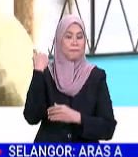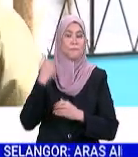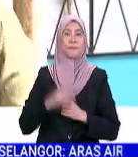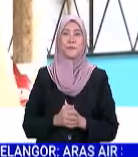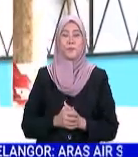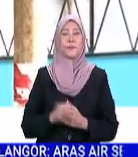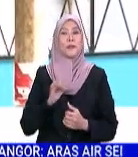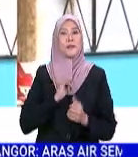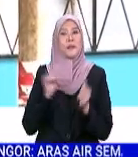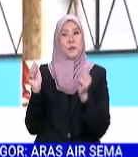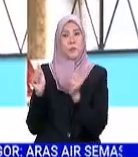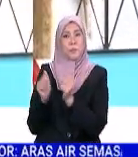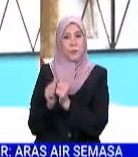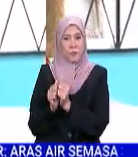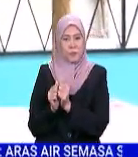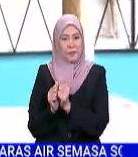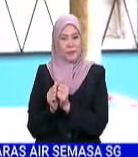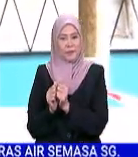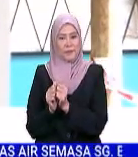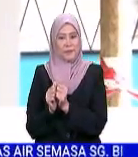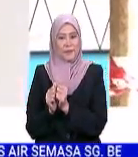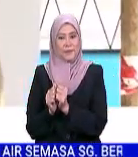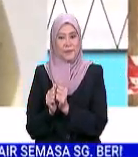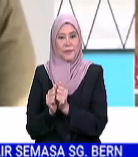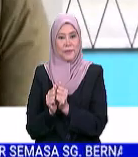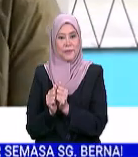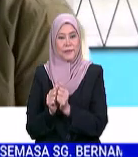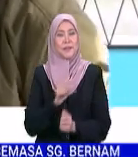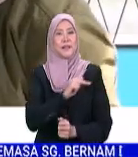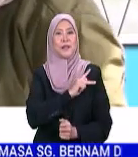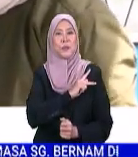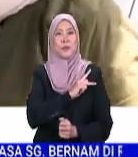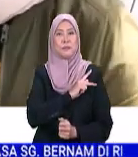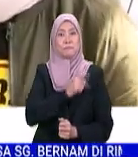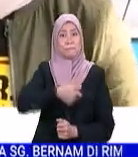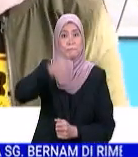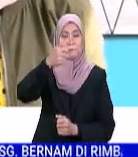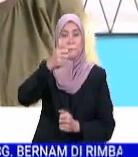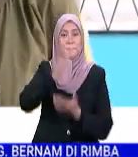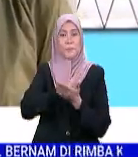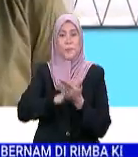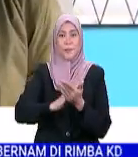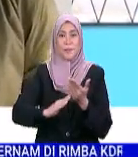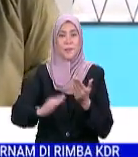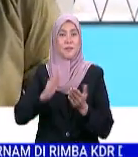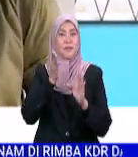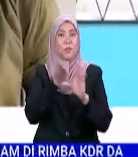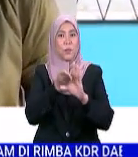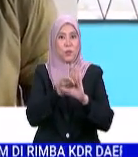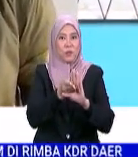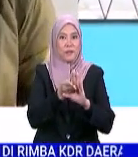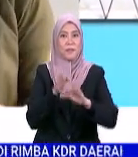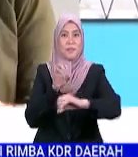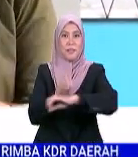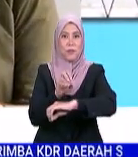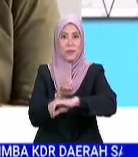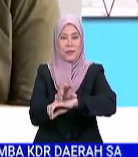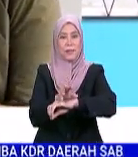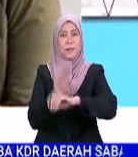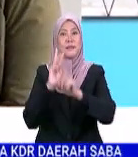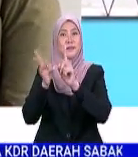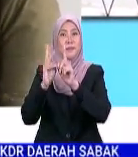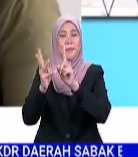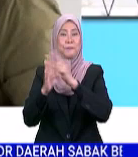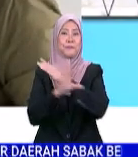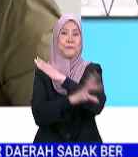itu saya nak bersama-sama dengan Ketua Bahagian Psikologi dan Kaunseling Jabatan Kebajikan Masyarakat Negeri Sembilan,